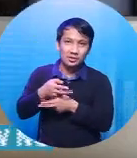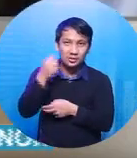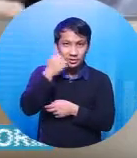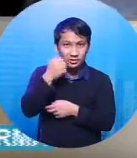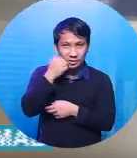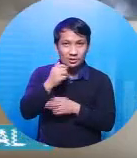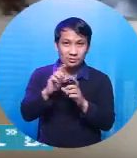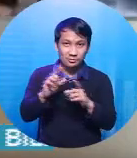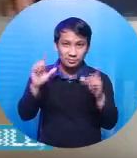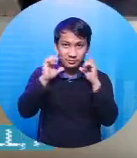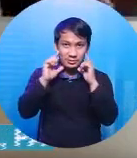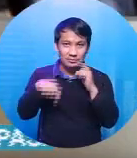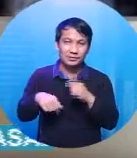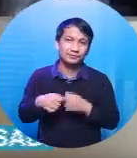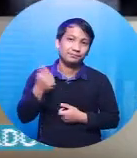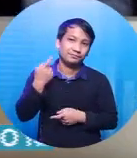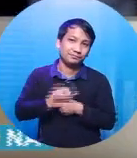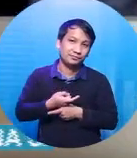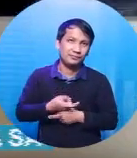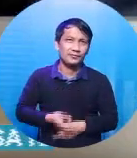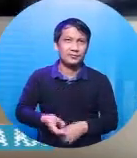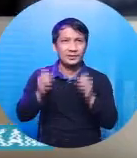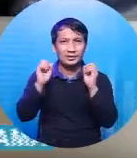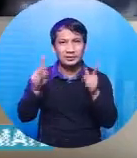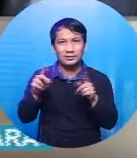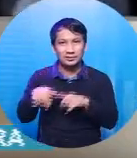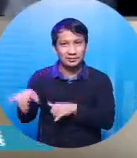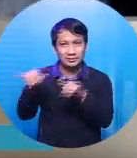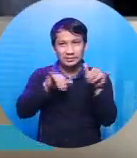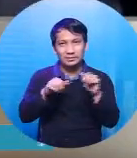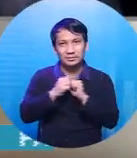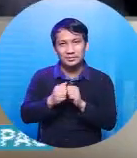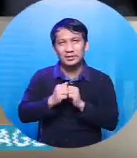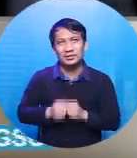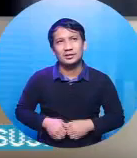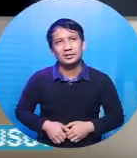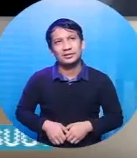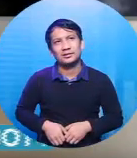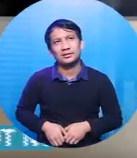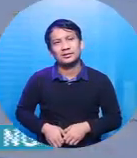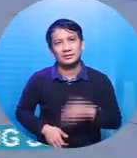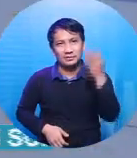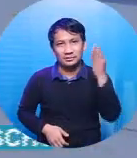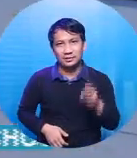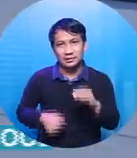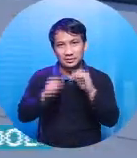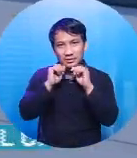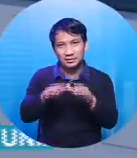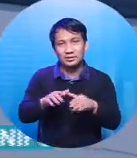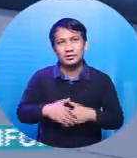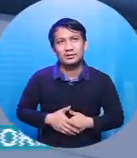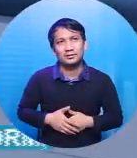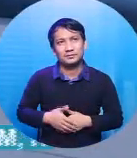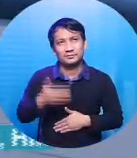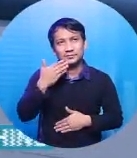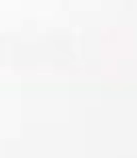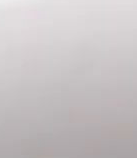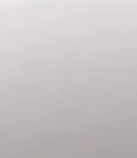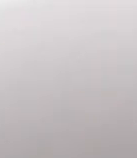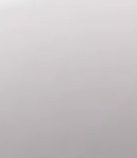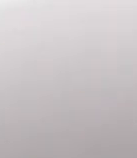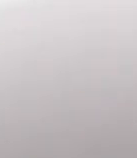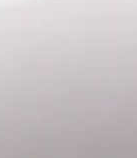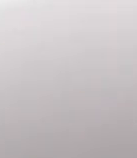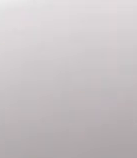wear face mask. Ngayon, okay lang yan, kasi kayo naman lang magkasama. Okay. God bless. Thank you. Okay.